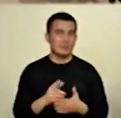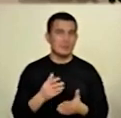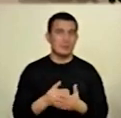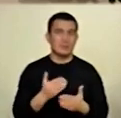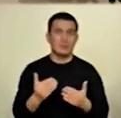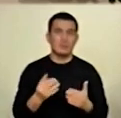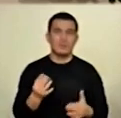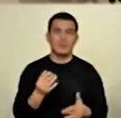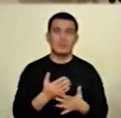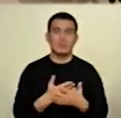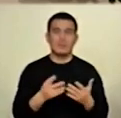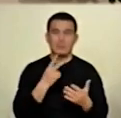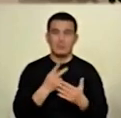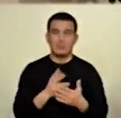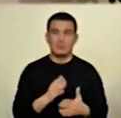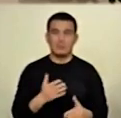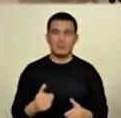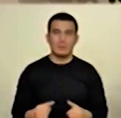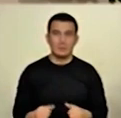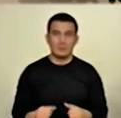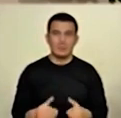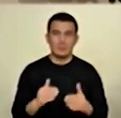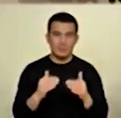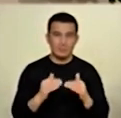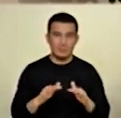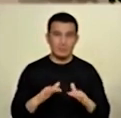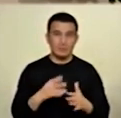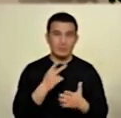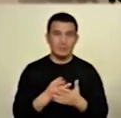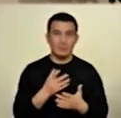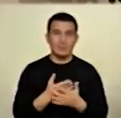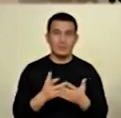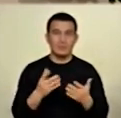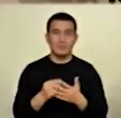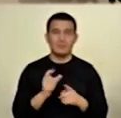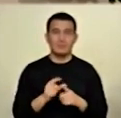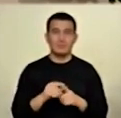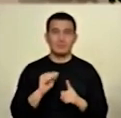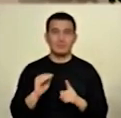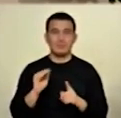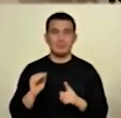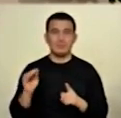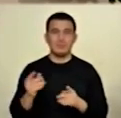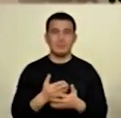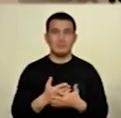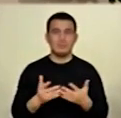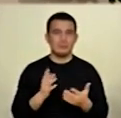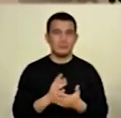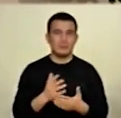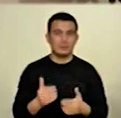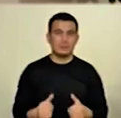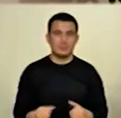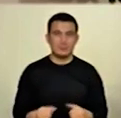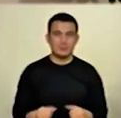ma'lumotlarni siz joylashtirib borasiz. Pastga qaraydigan bo'lsak, mana WordPress tomonidan standart berilgan ma'lumot bor. Endi buni o'zgartirish jarayonini ko'rib o'tamiz. Buning